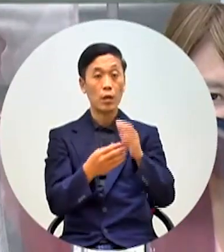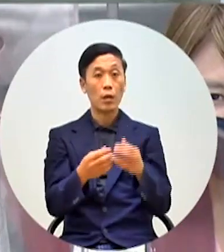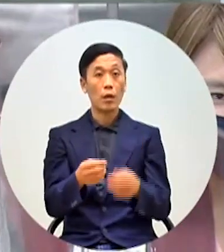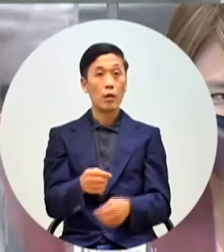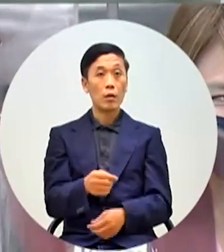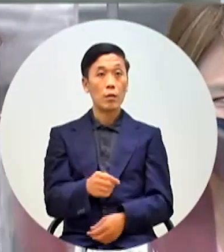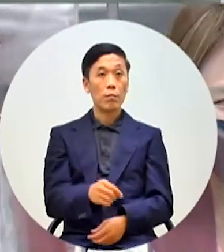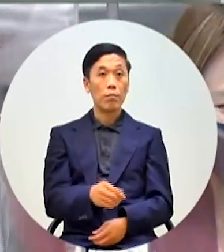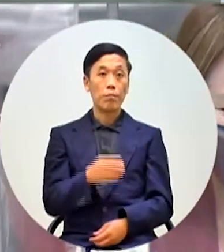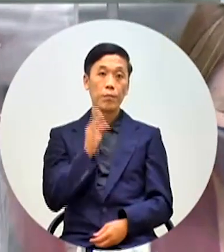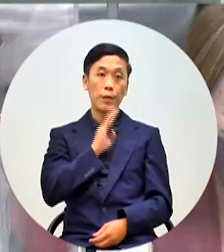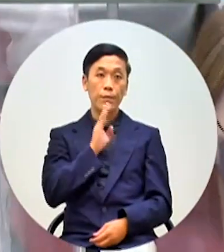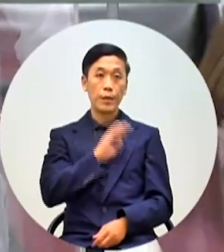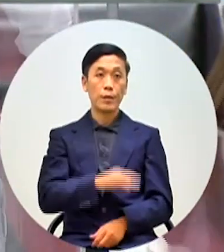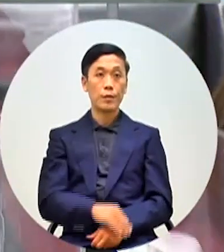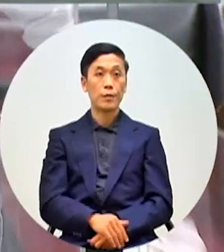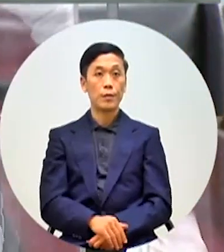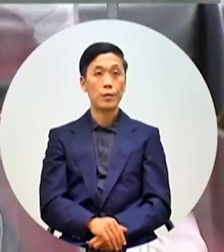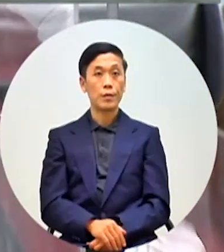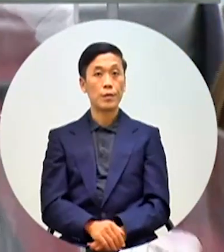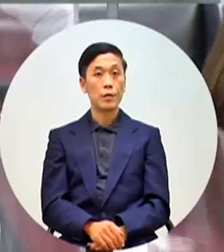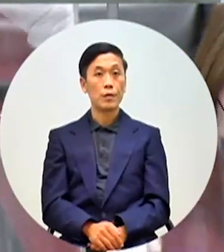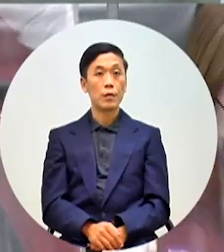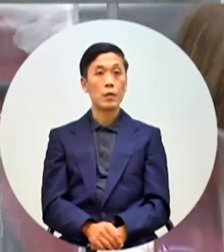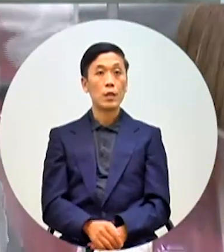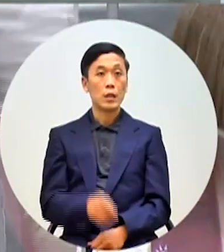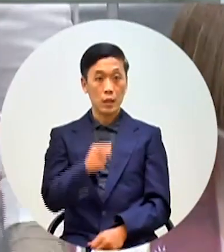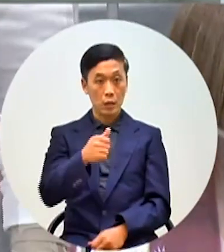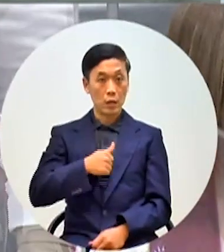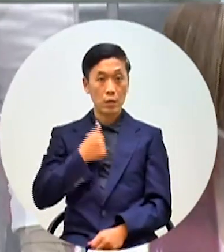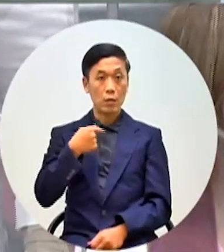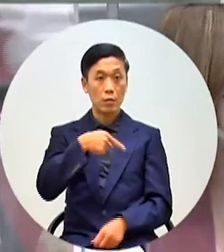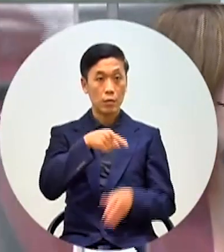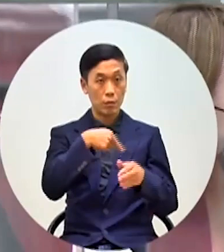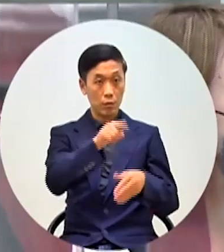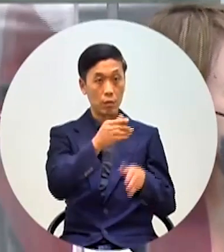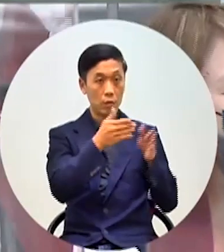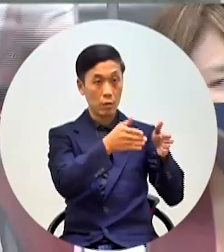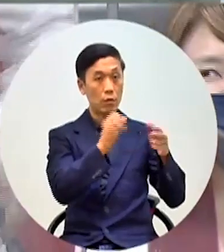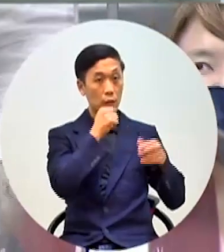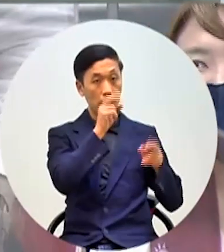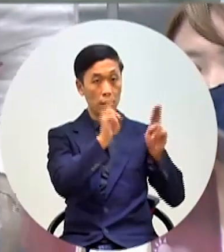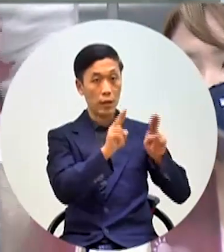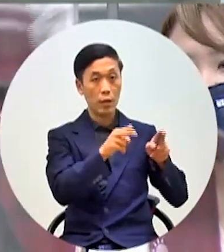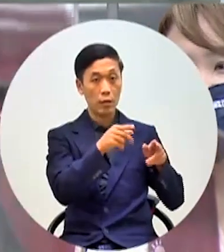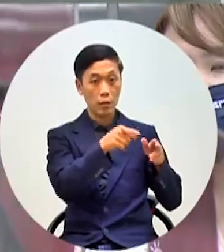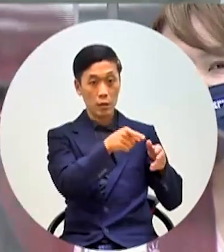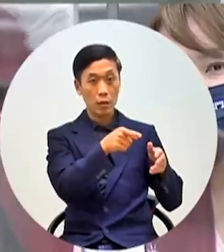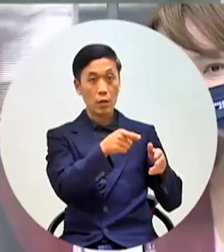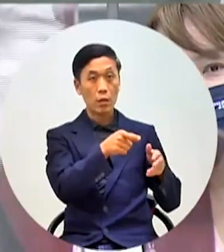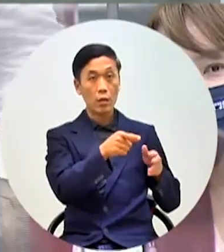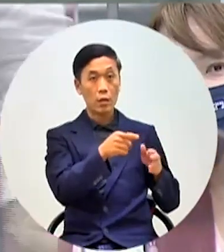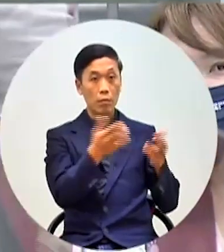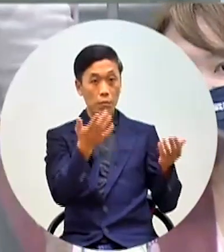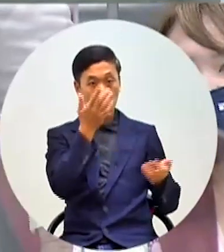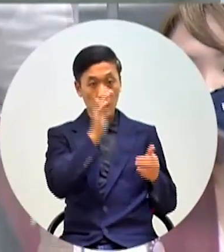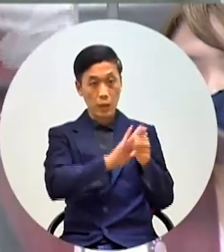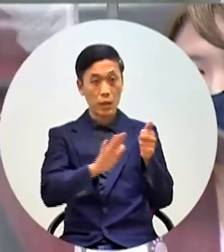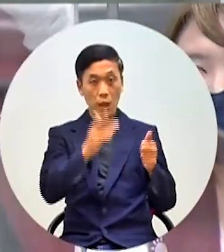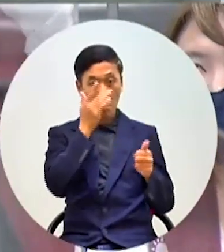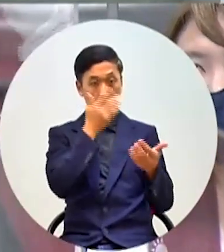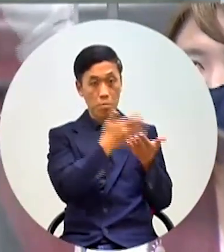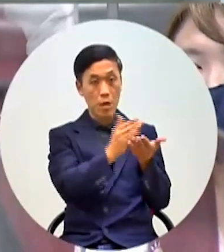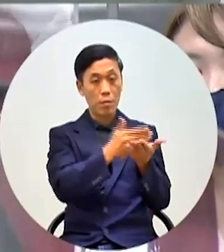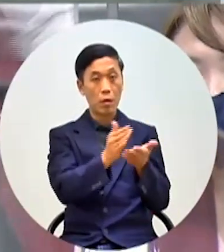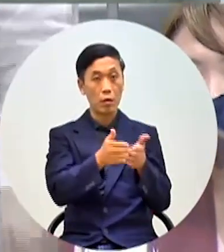用啊，市长。你真正爱处理这台电啊，袂当因为你是执政党，你为着要护航你的执政党，